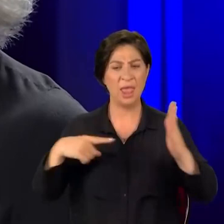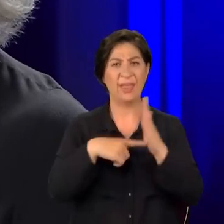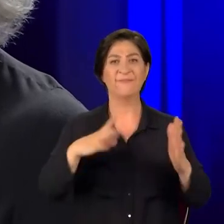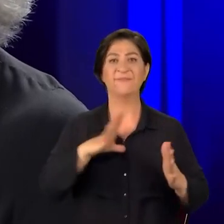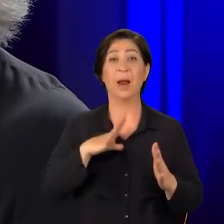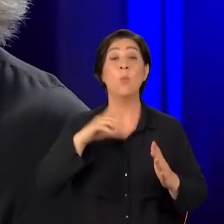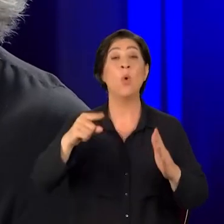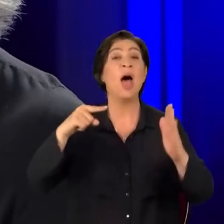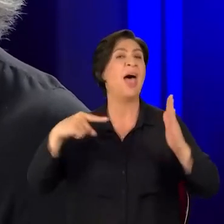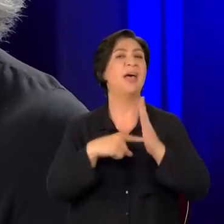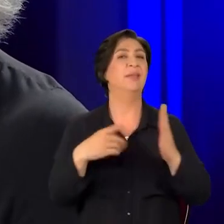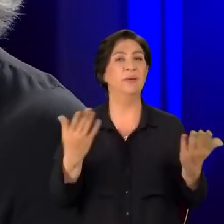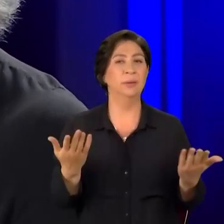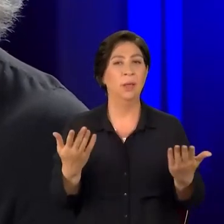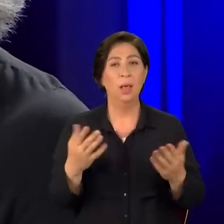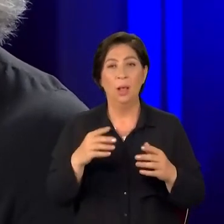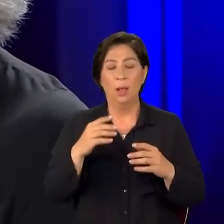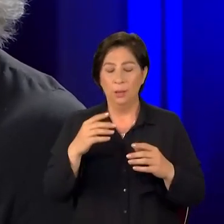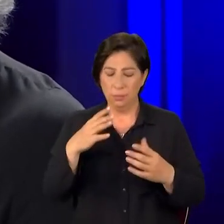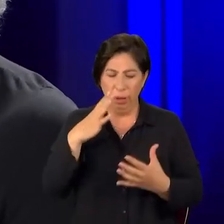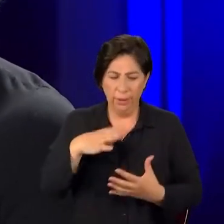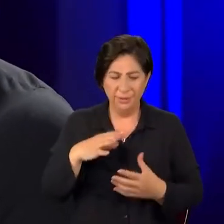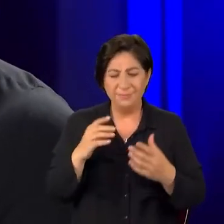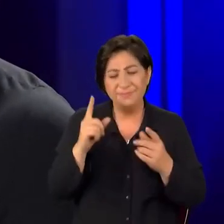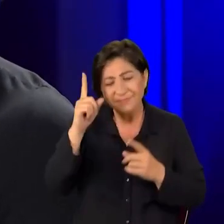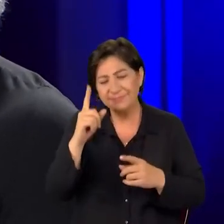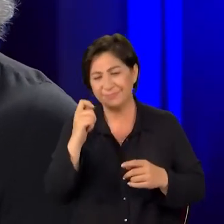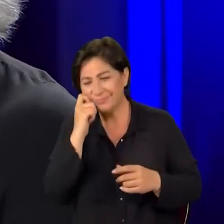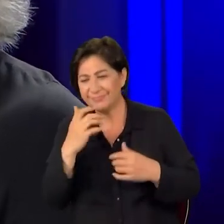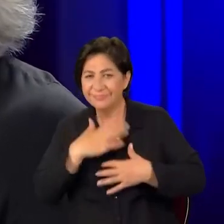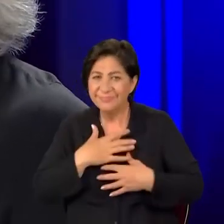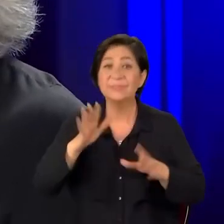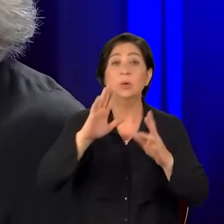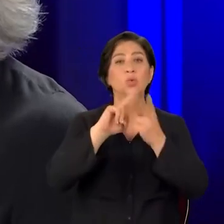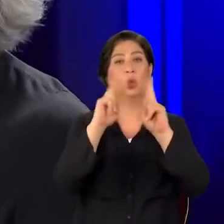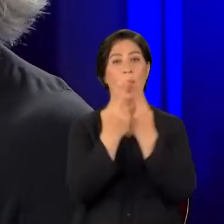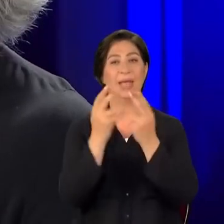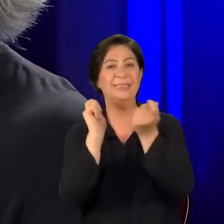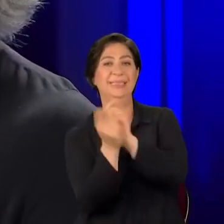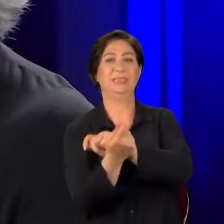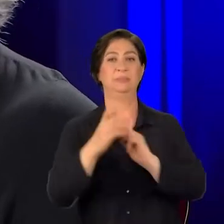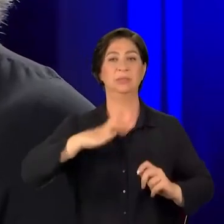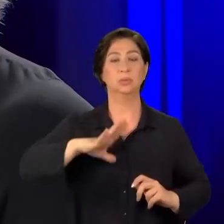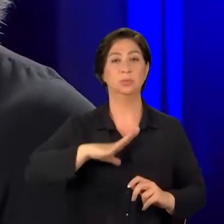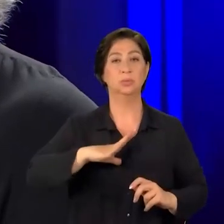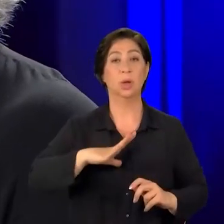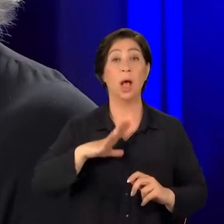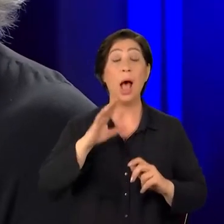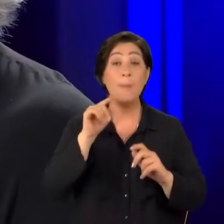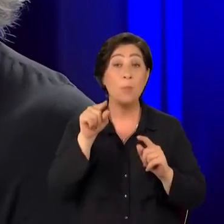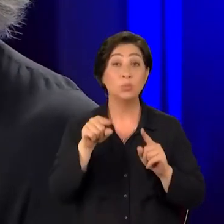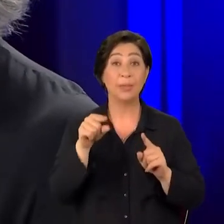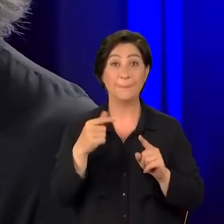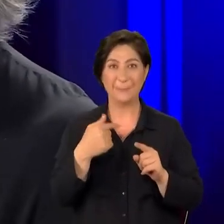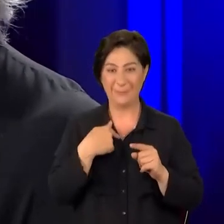Amaç odakları var. Ve bu amaçlarda genellikle böyle dünyevi amaçlar değil. Hakikaten dünyayı değiştirmek. Yani ama buna